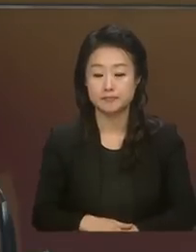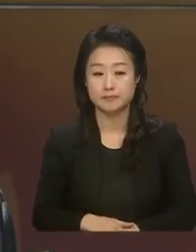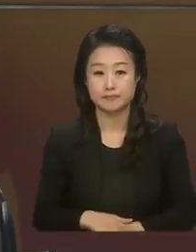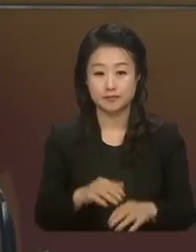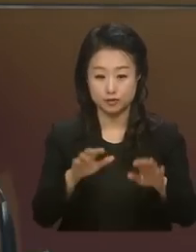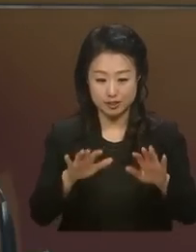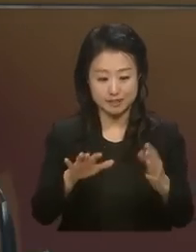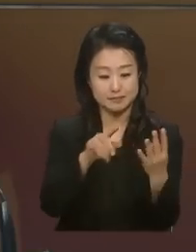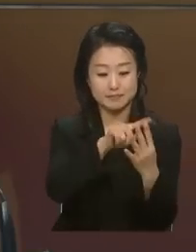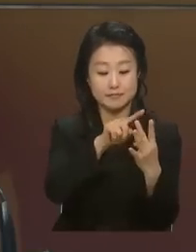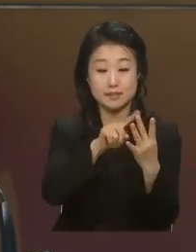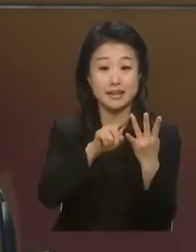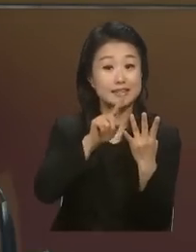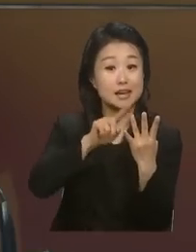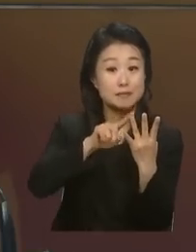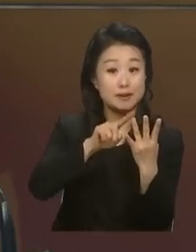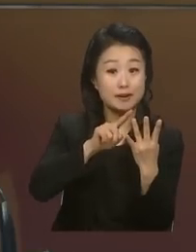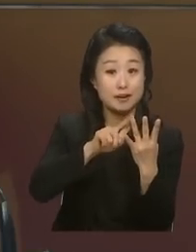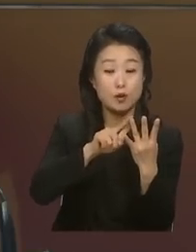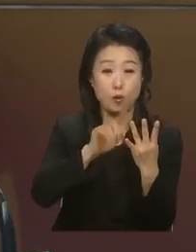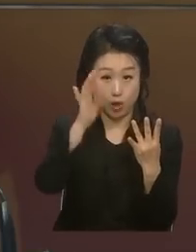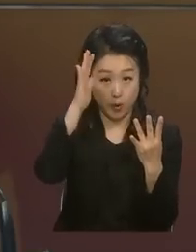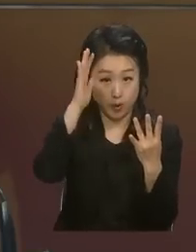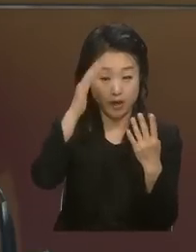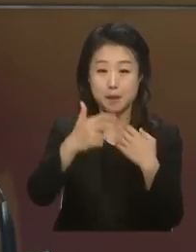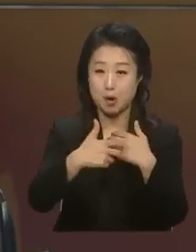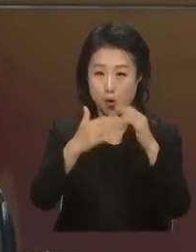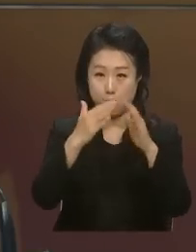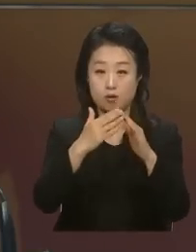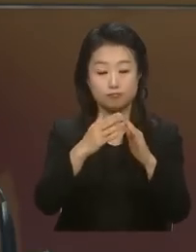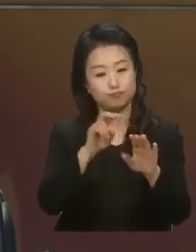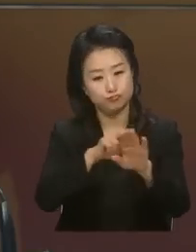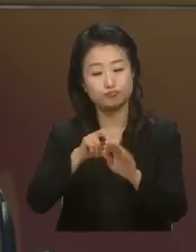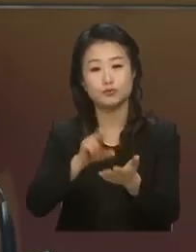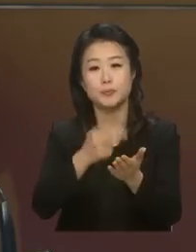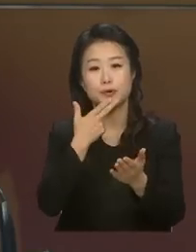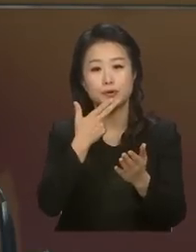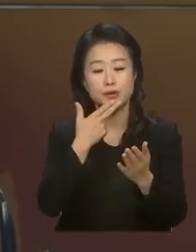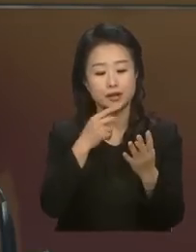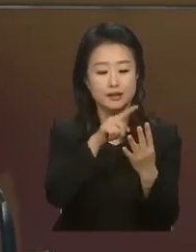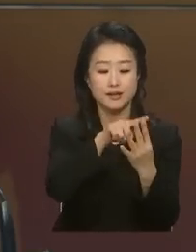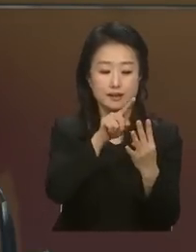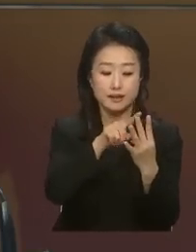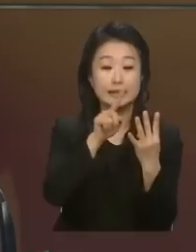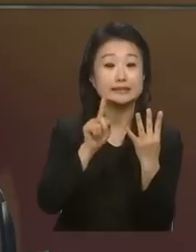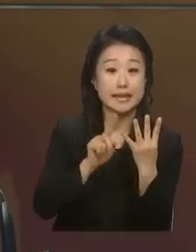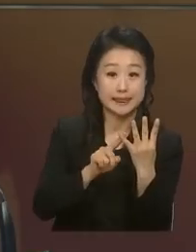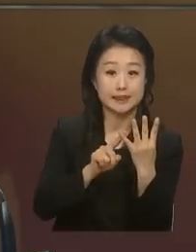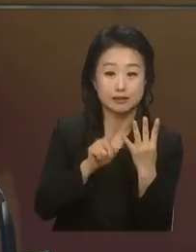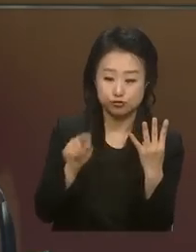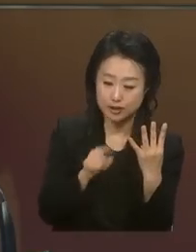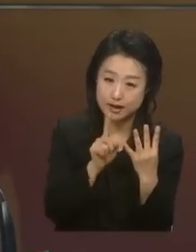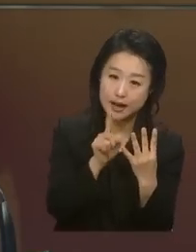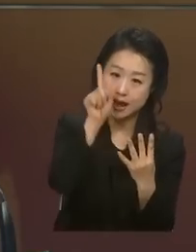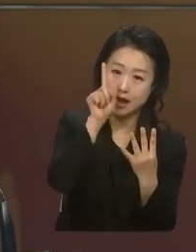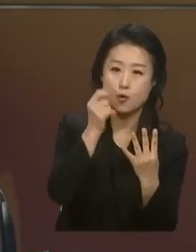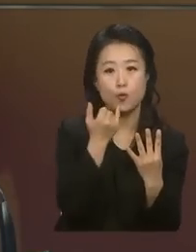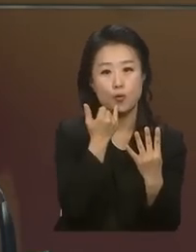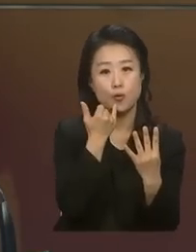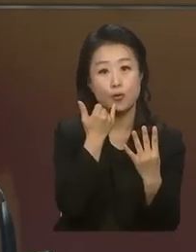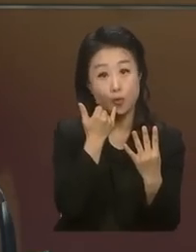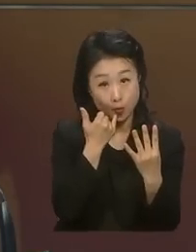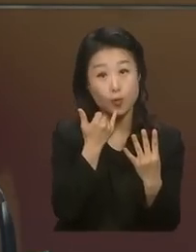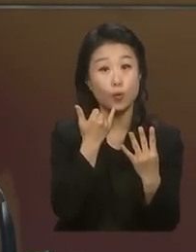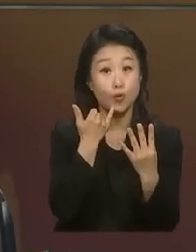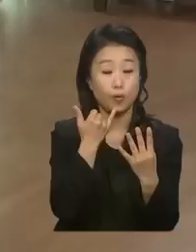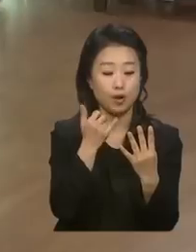중에 3번째 해당되는 걸 지금 만족을 하니까 나머지 3개 중에 하나만 맞으면 이제 논의를 적극적으로 해서 바로 시행을 할